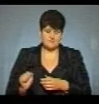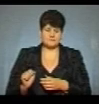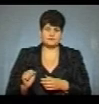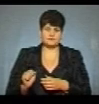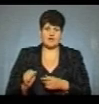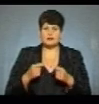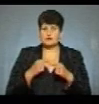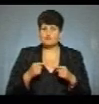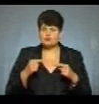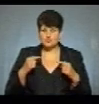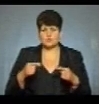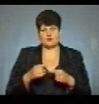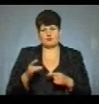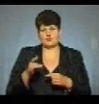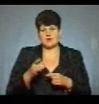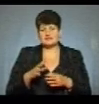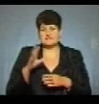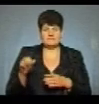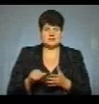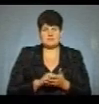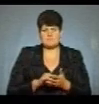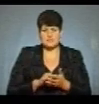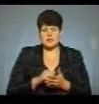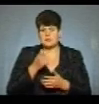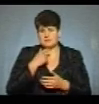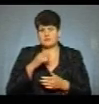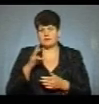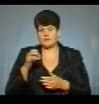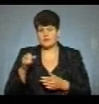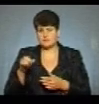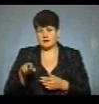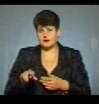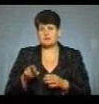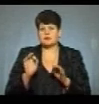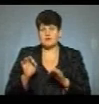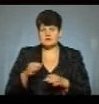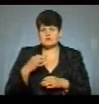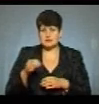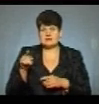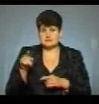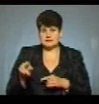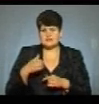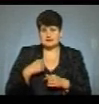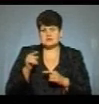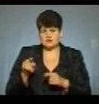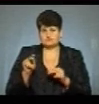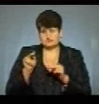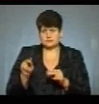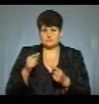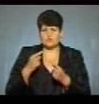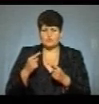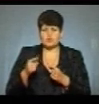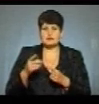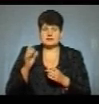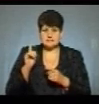в будь-якому разі всі матеріали, і пані Наталі правильно сказала, бо я з нею відвертіше говорю, бо знаю, що